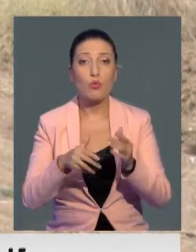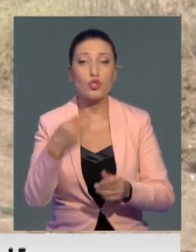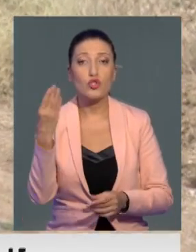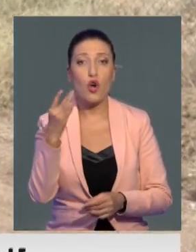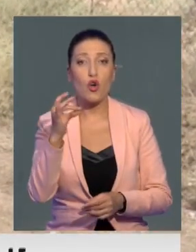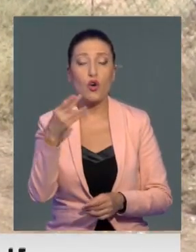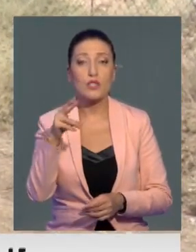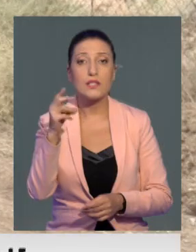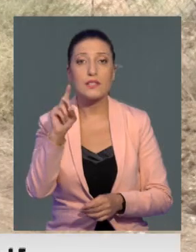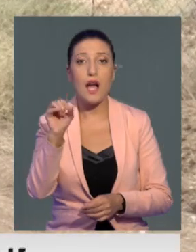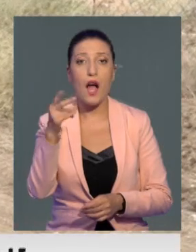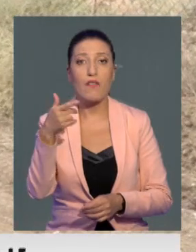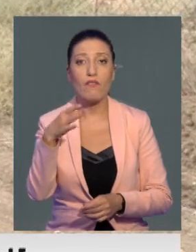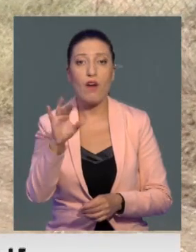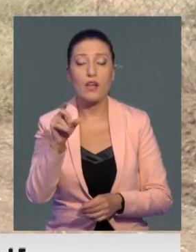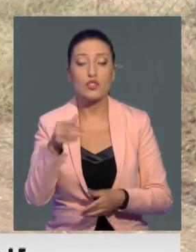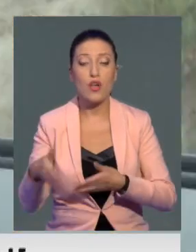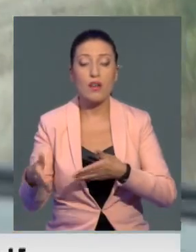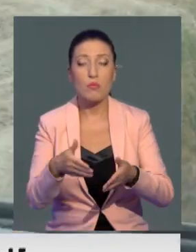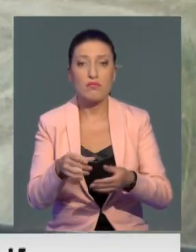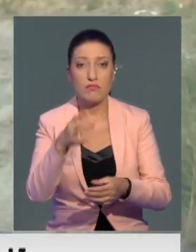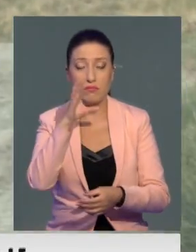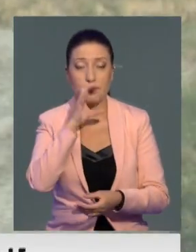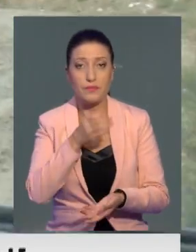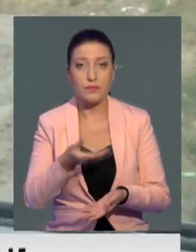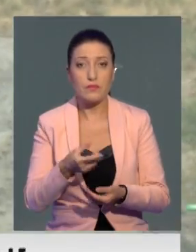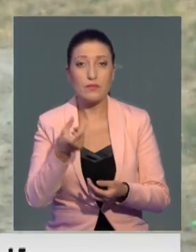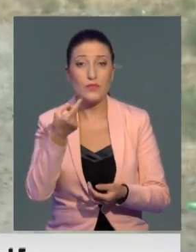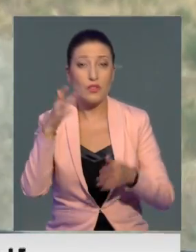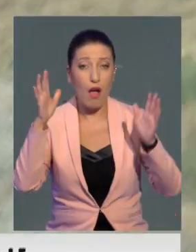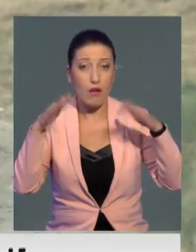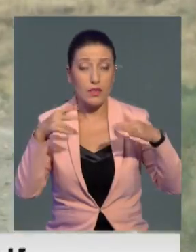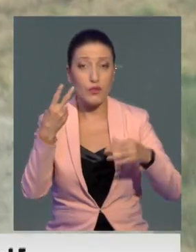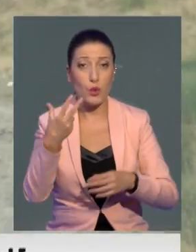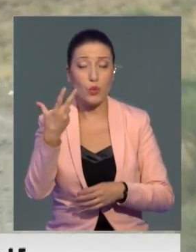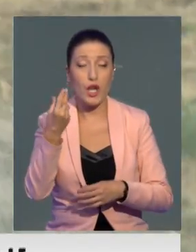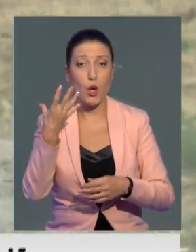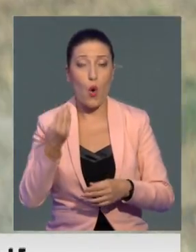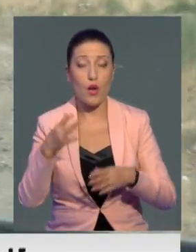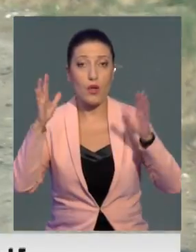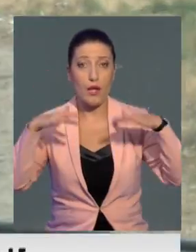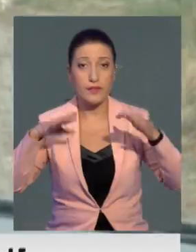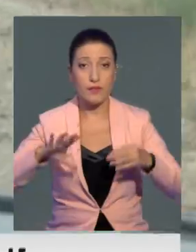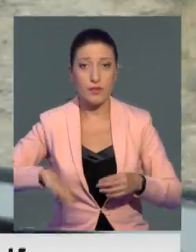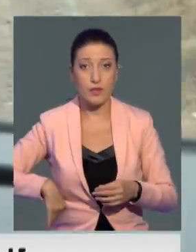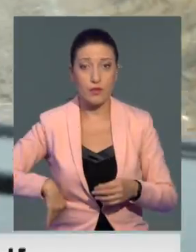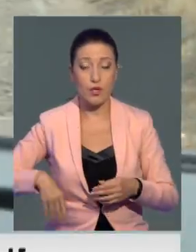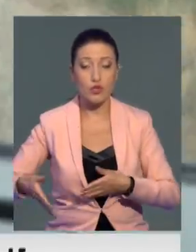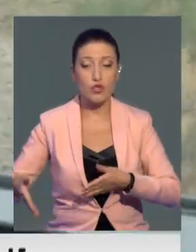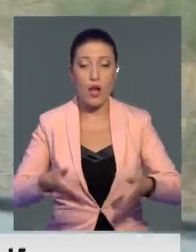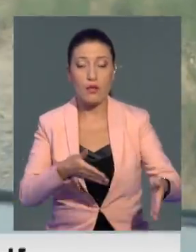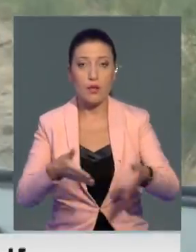ճանապարհն այսպիսին է։ Մի փոքր անձրևները, որ գալիս է 2-3 օր անձրևից հետո, այս ճանապարհը դառնում է արդեն